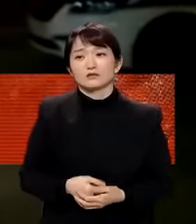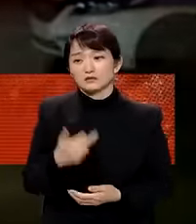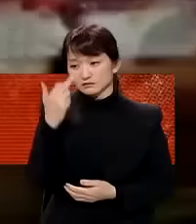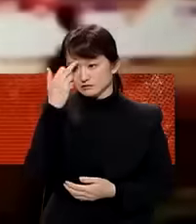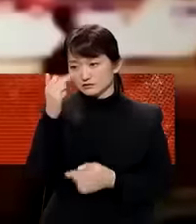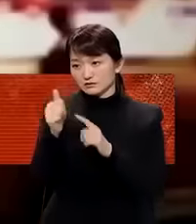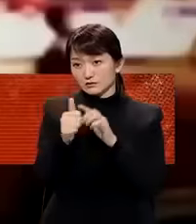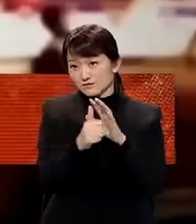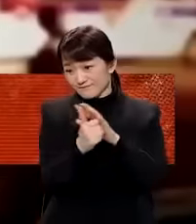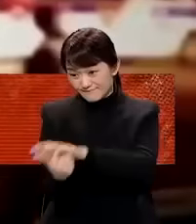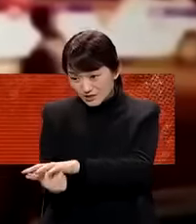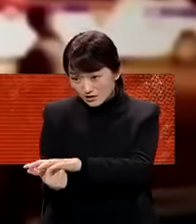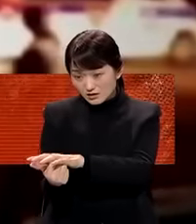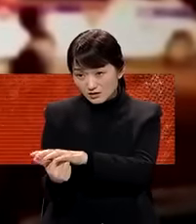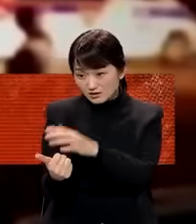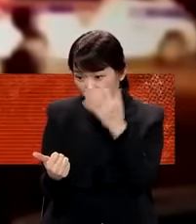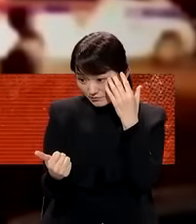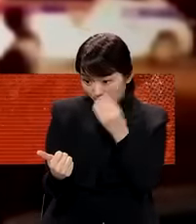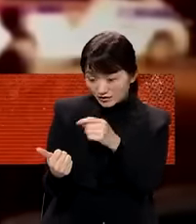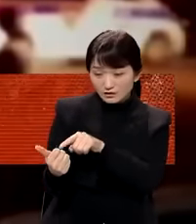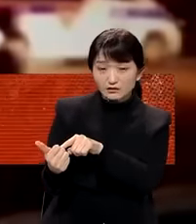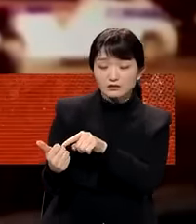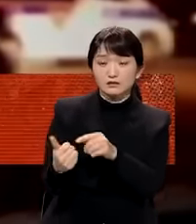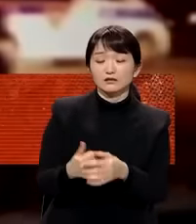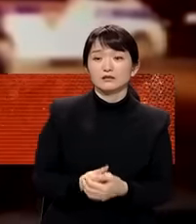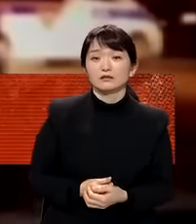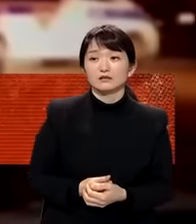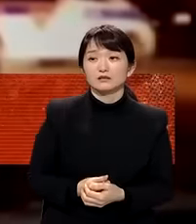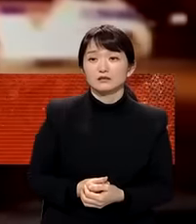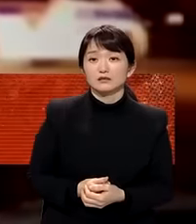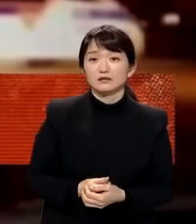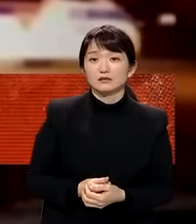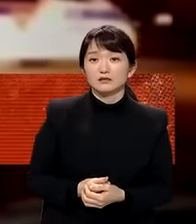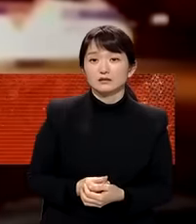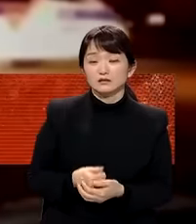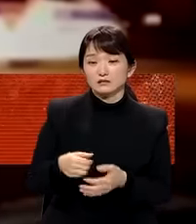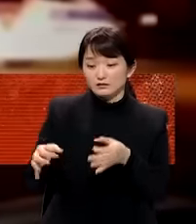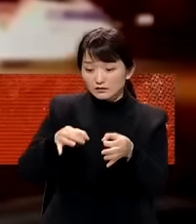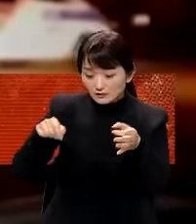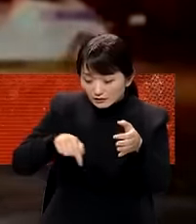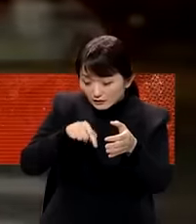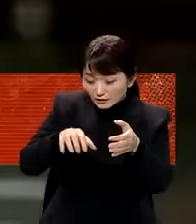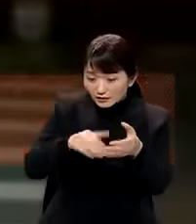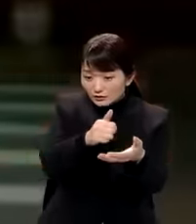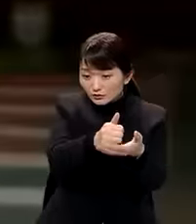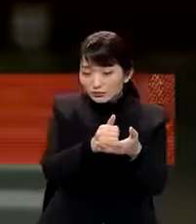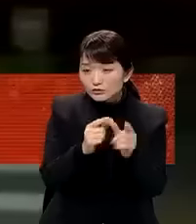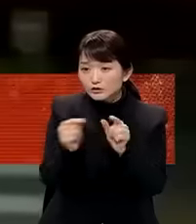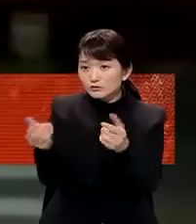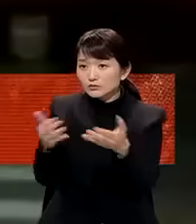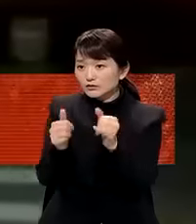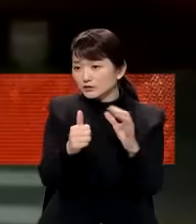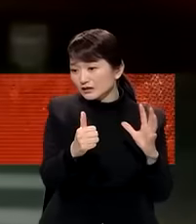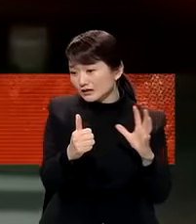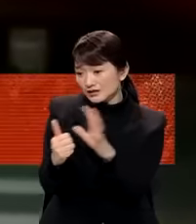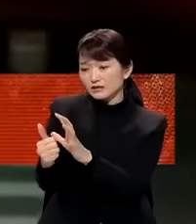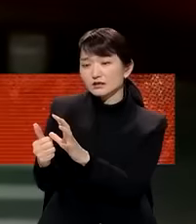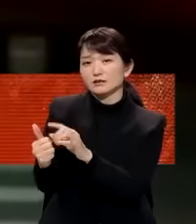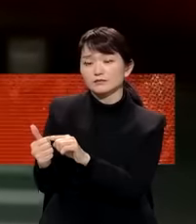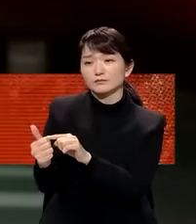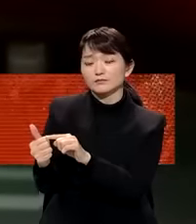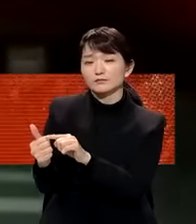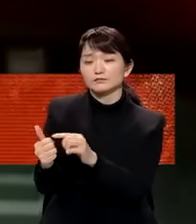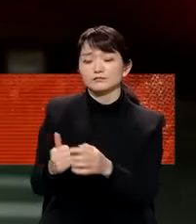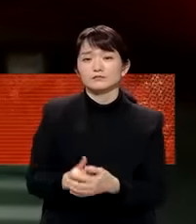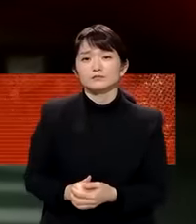를 제압을 하려고 당시에 그 사황을 목격을 했었던에 쇼핑몰 안에 있던 손님들 그리고 일부 직원들이 나섰는데이 자기를